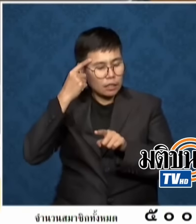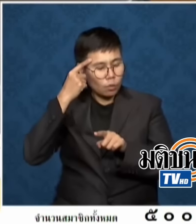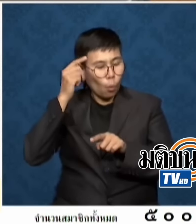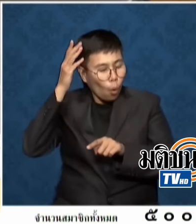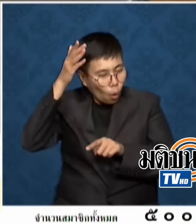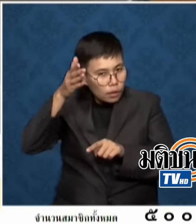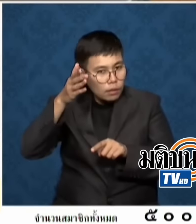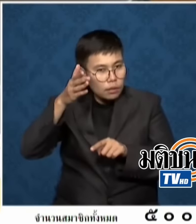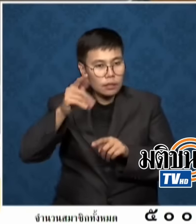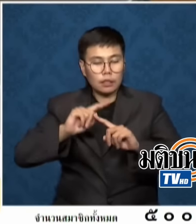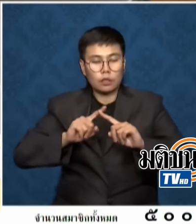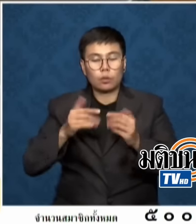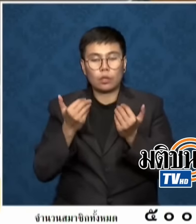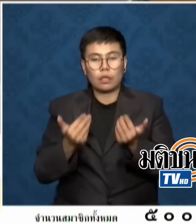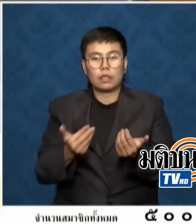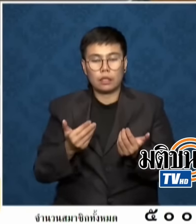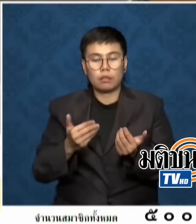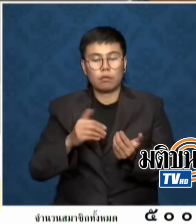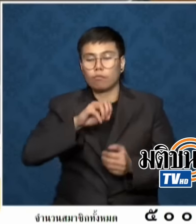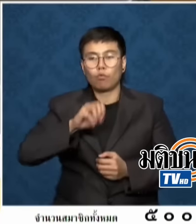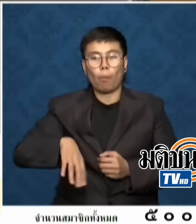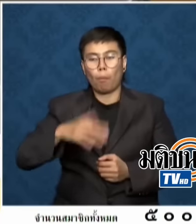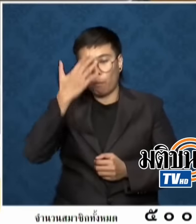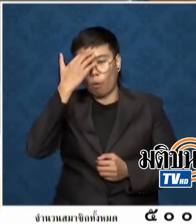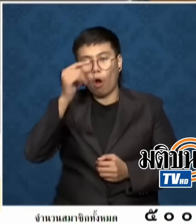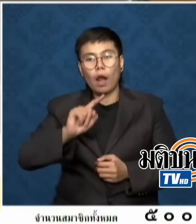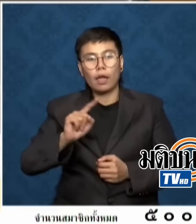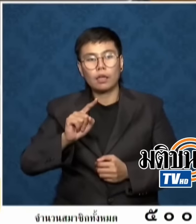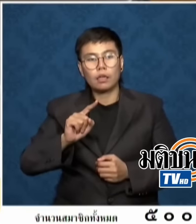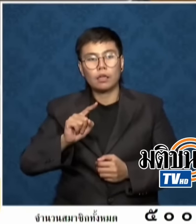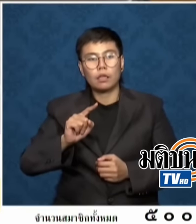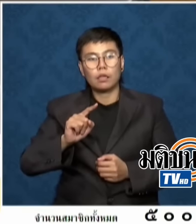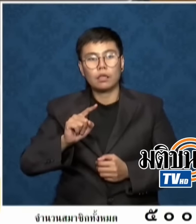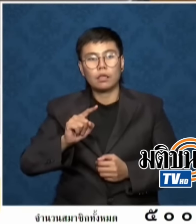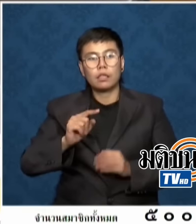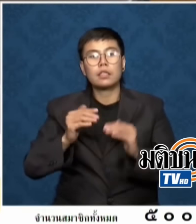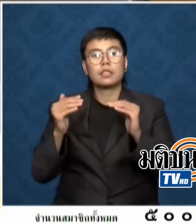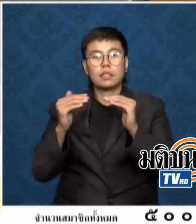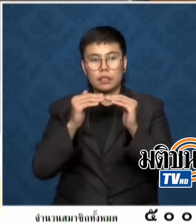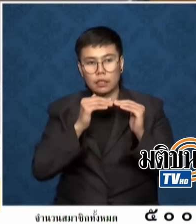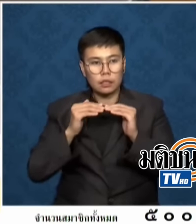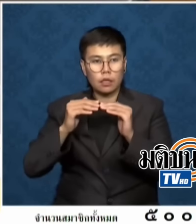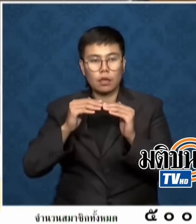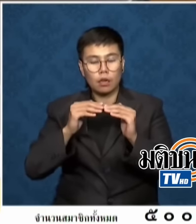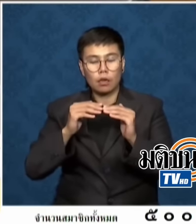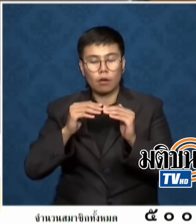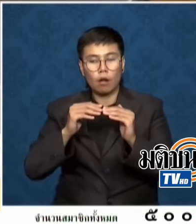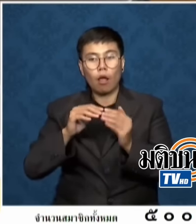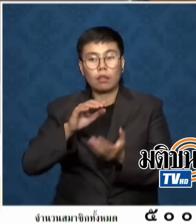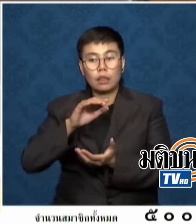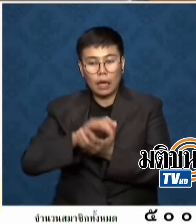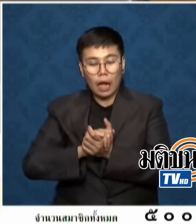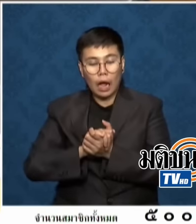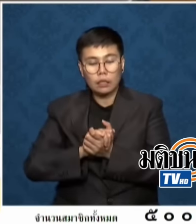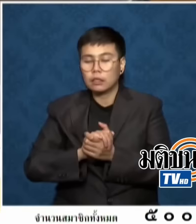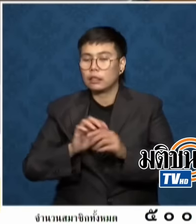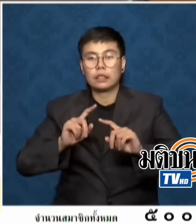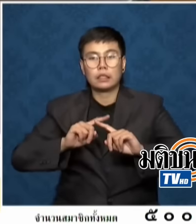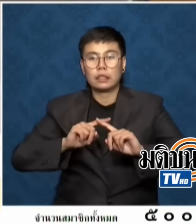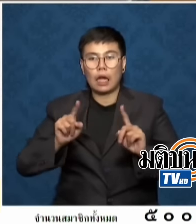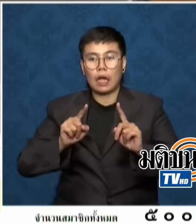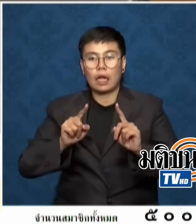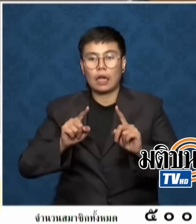ะว่าพวกเราถูกรับได้รับสิทธิ์ของการเป็นคู่สมรสแต่เราไม่ได้รับสิทธิ์